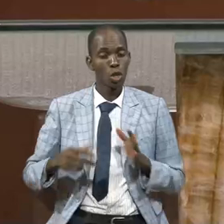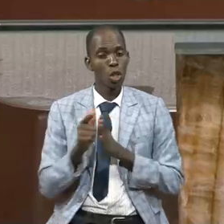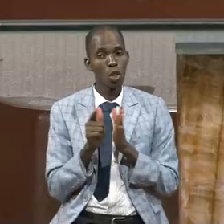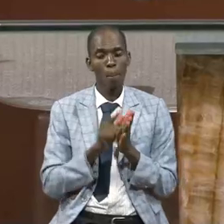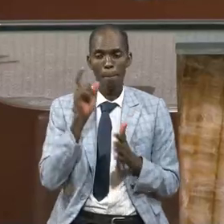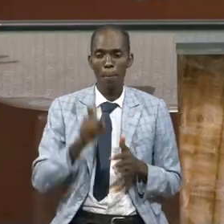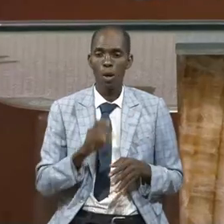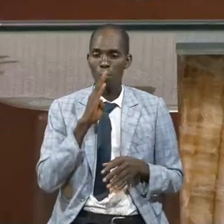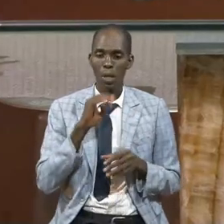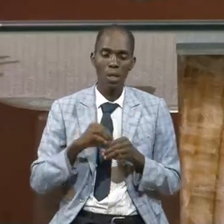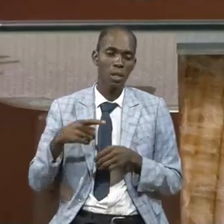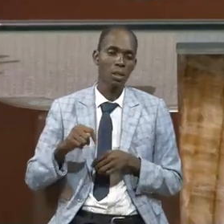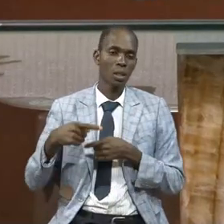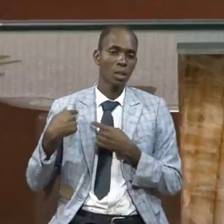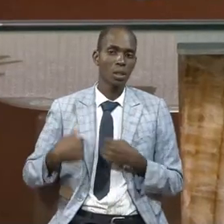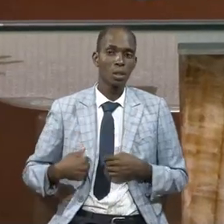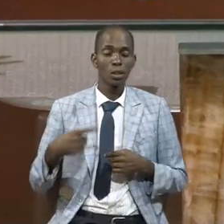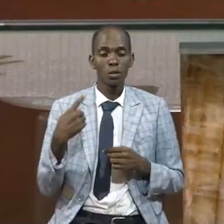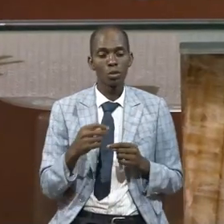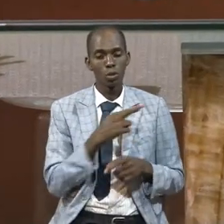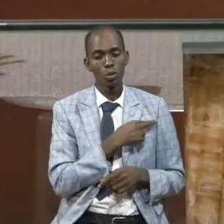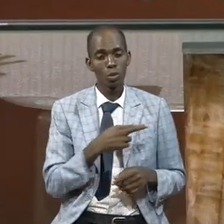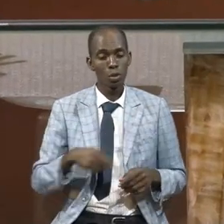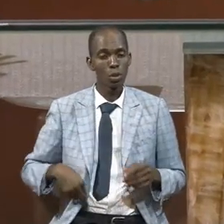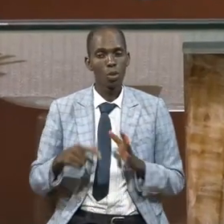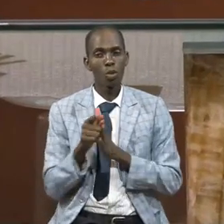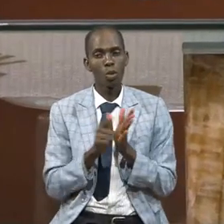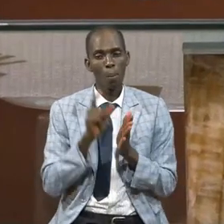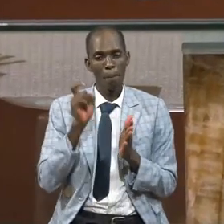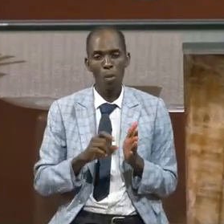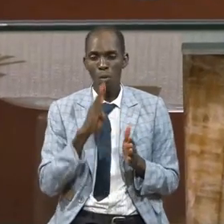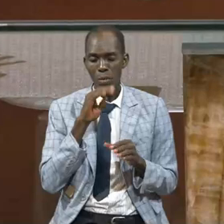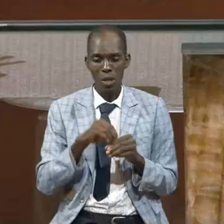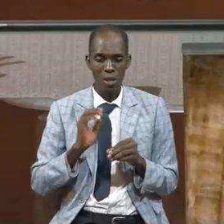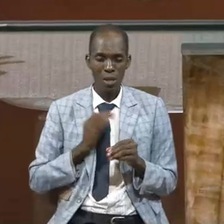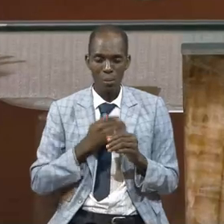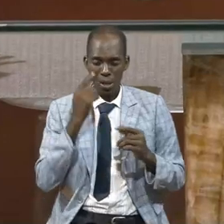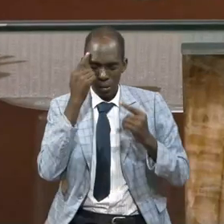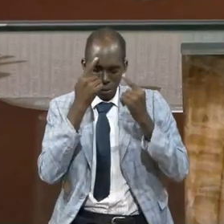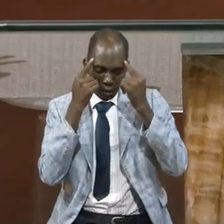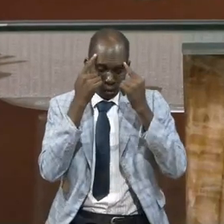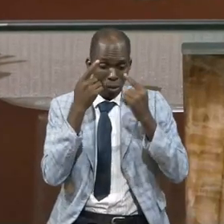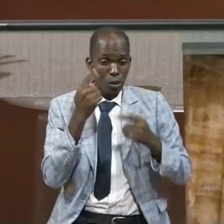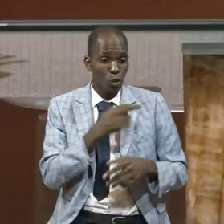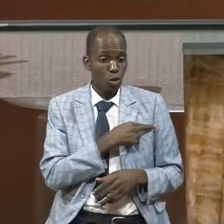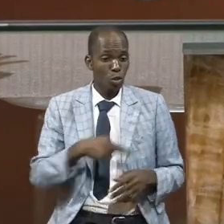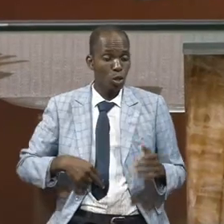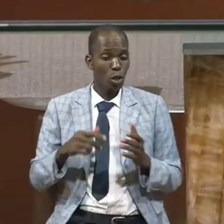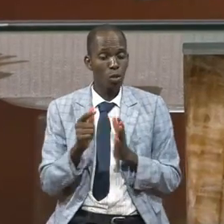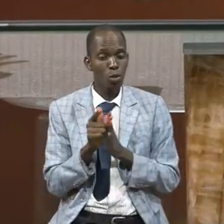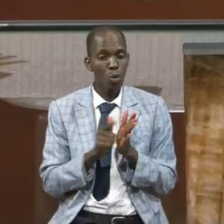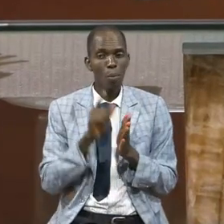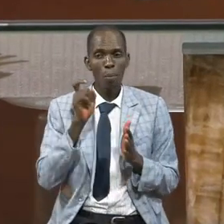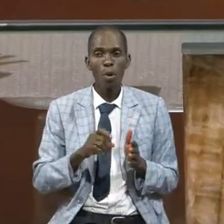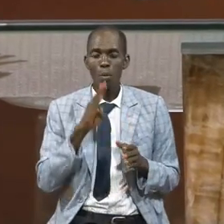externe, extérieure. La loi royale doit être dans le cœur, la loi royale doit être dans nos pensées, la loi royale doit être